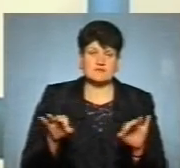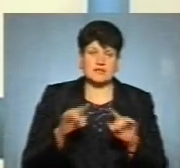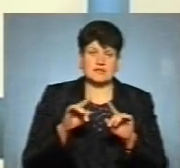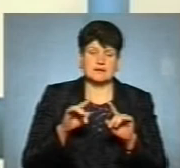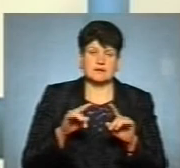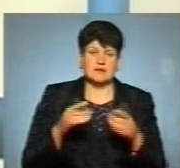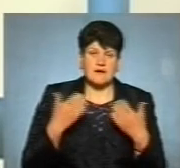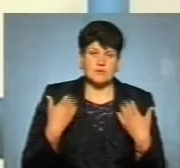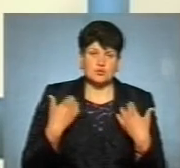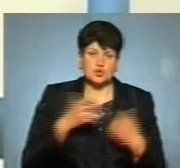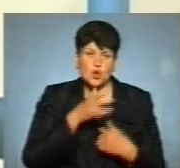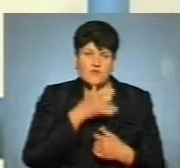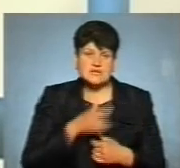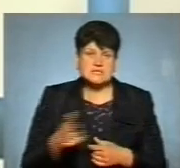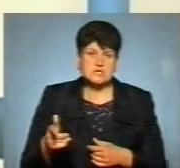сезон?